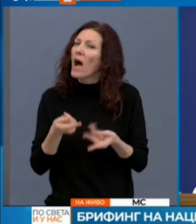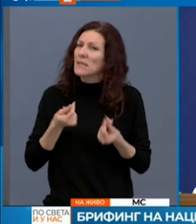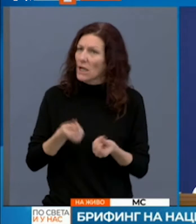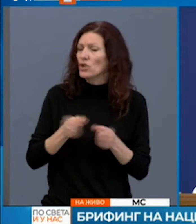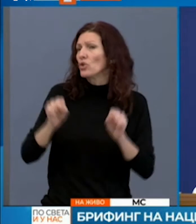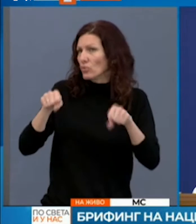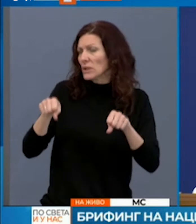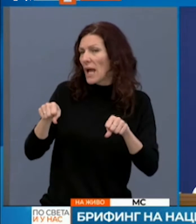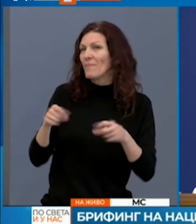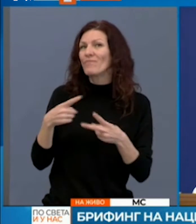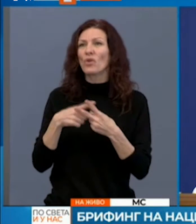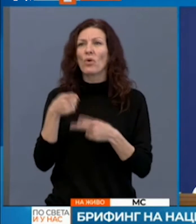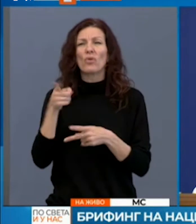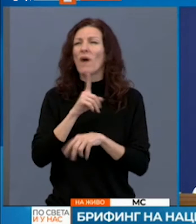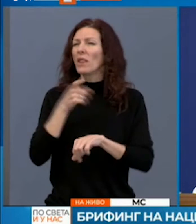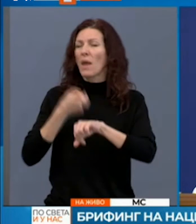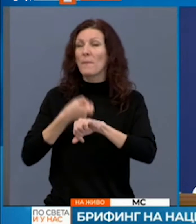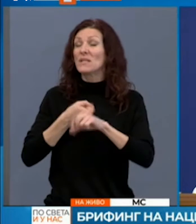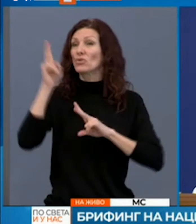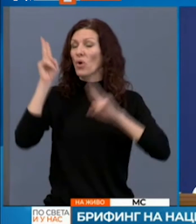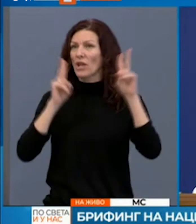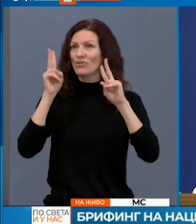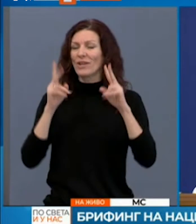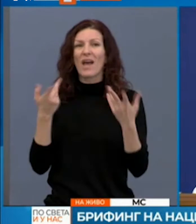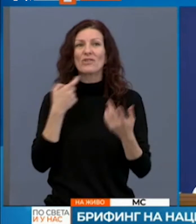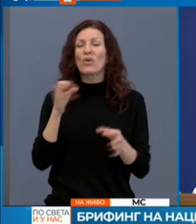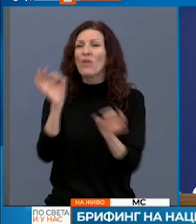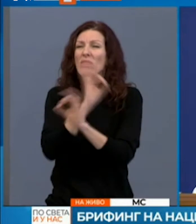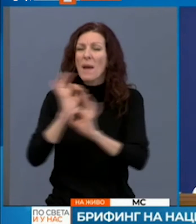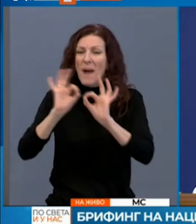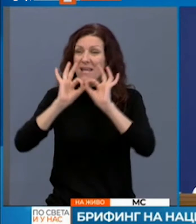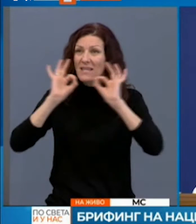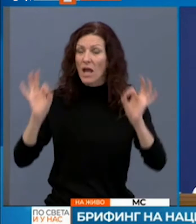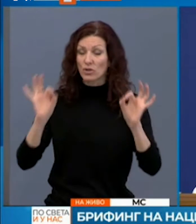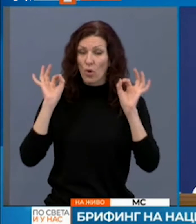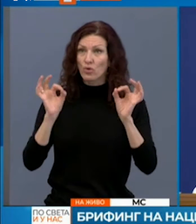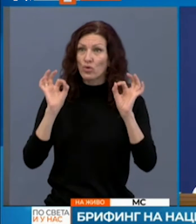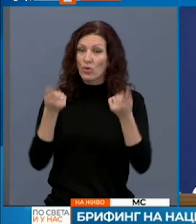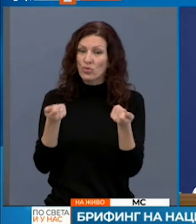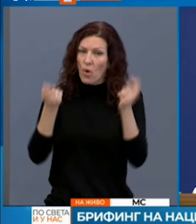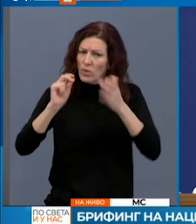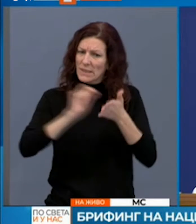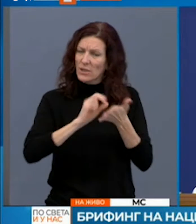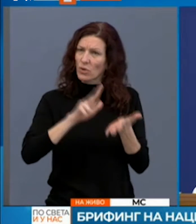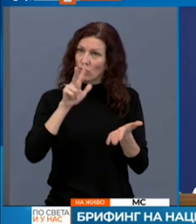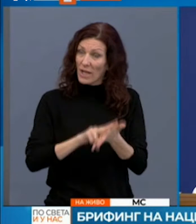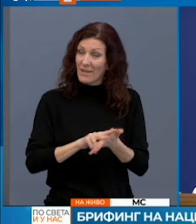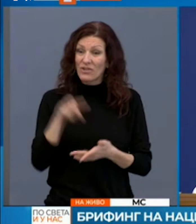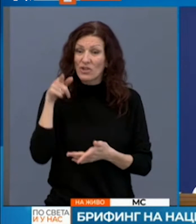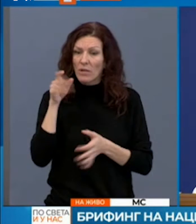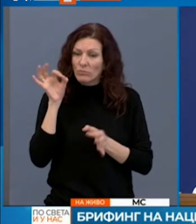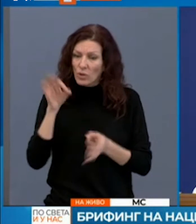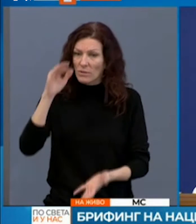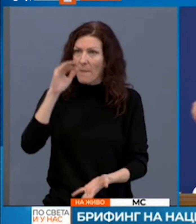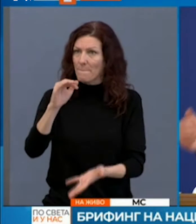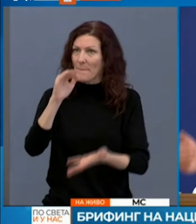медицина. Защото нямаме ясно и точно заключение, че тази партида е